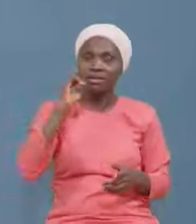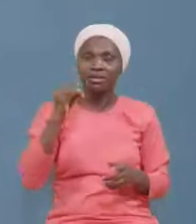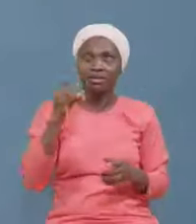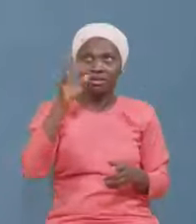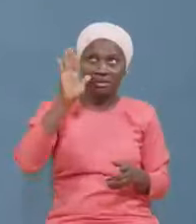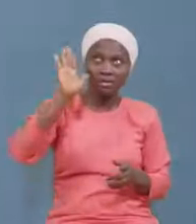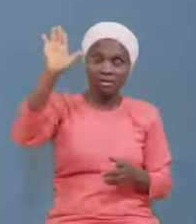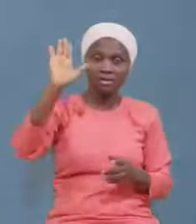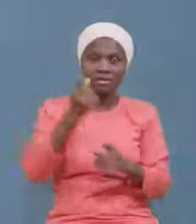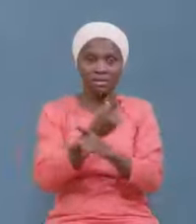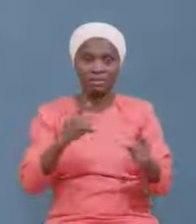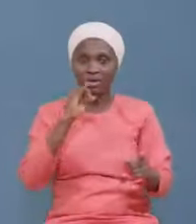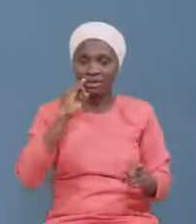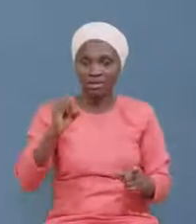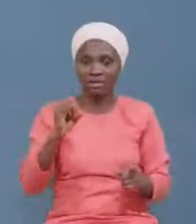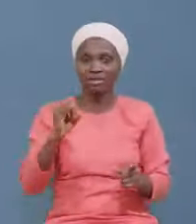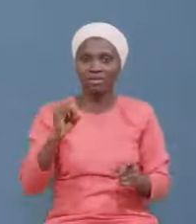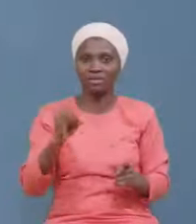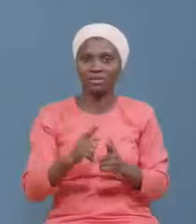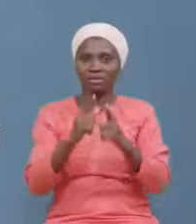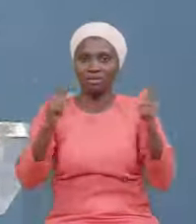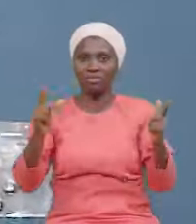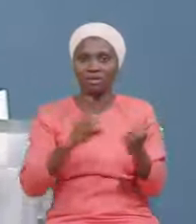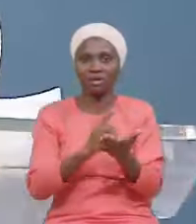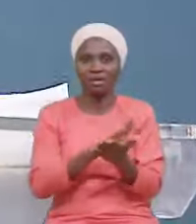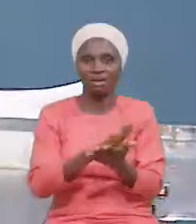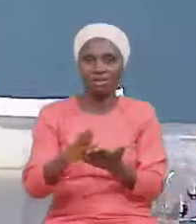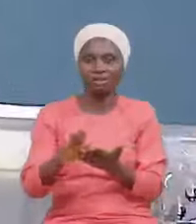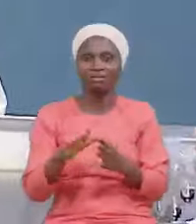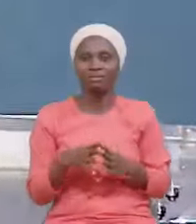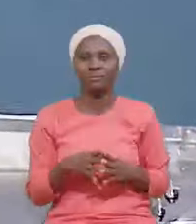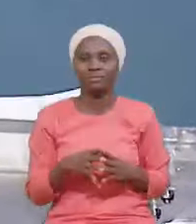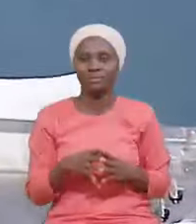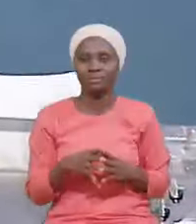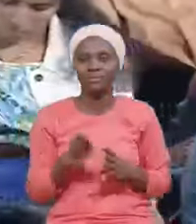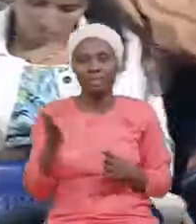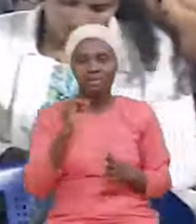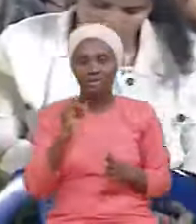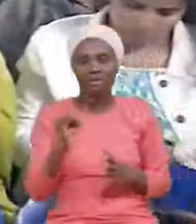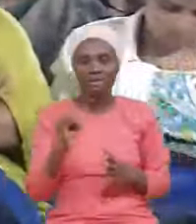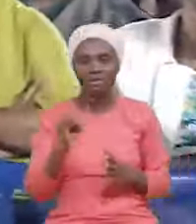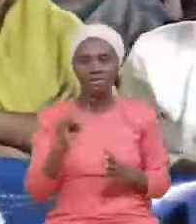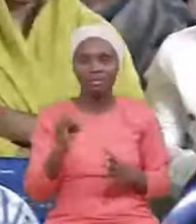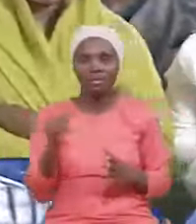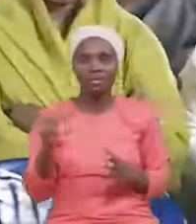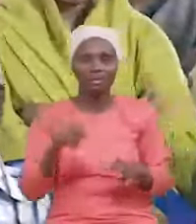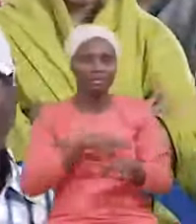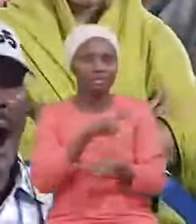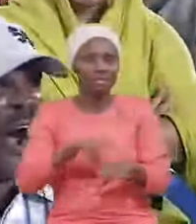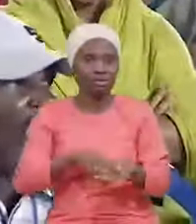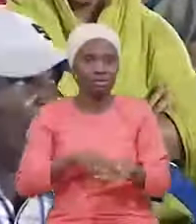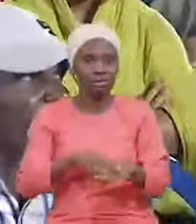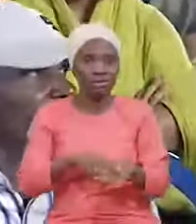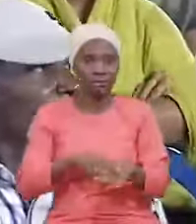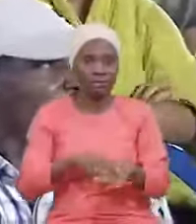is supernatural. ఆయన ఇచ్చు స్వాతంత్ర్యము ప్రకృతిక తీతమైనది. There is the natural. ఇది